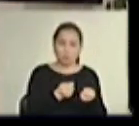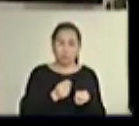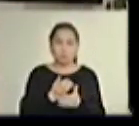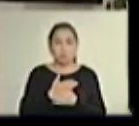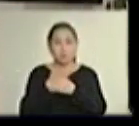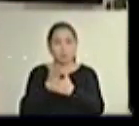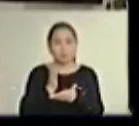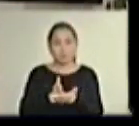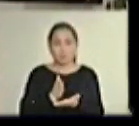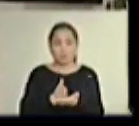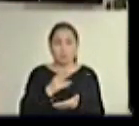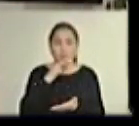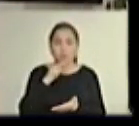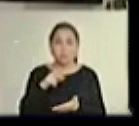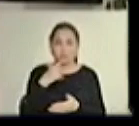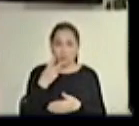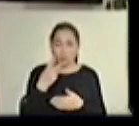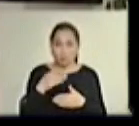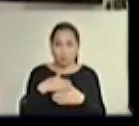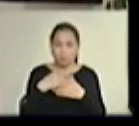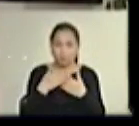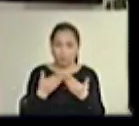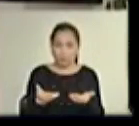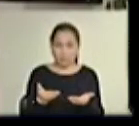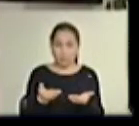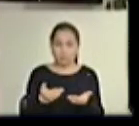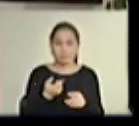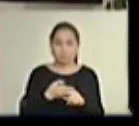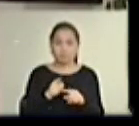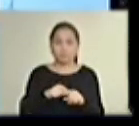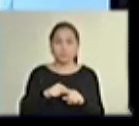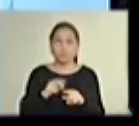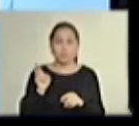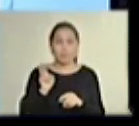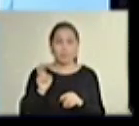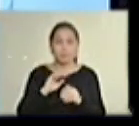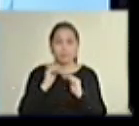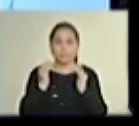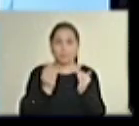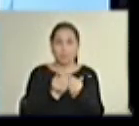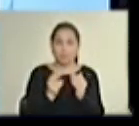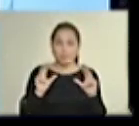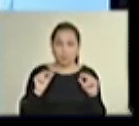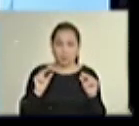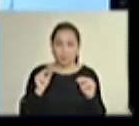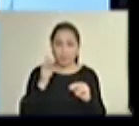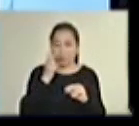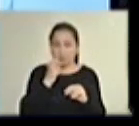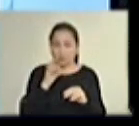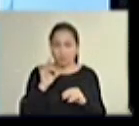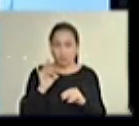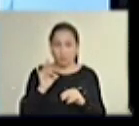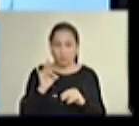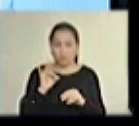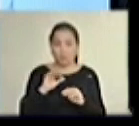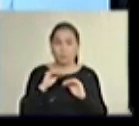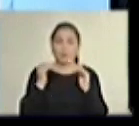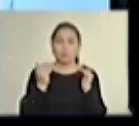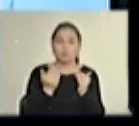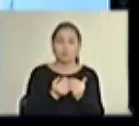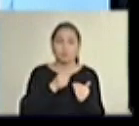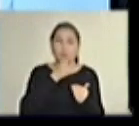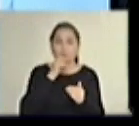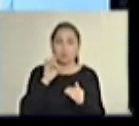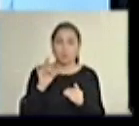xizmat qiladi. E'tibor bering, bularda barabanni aylantiradigan qismi kichkina R bilan, uni aylantiradigan